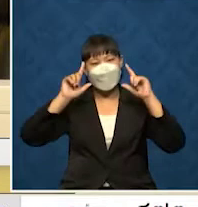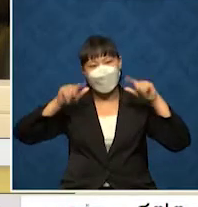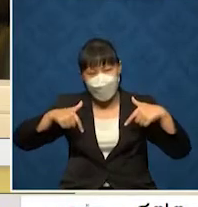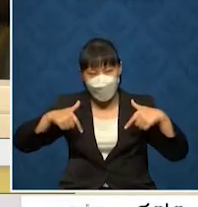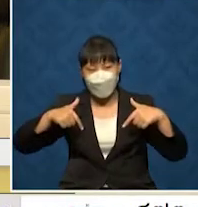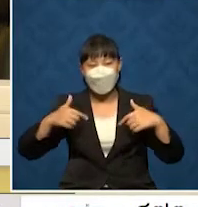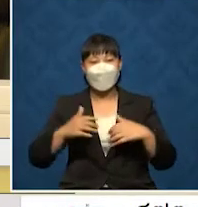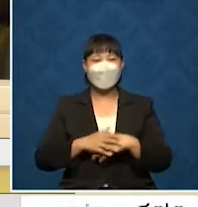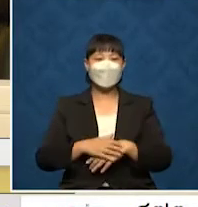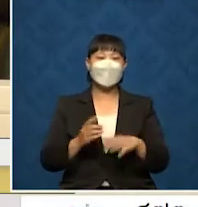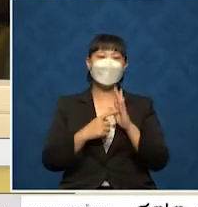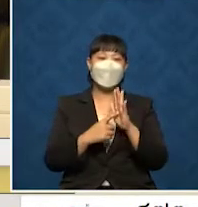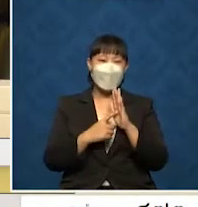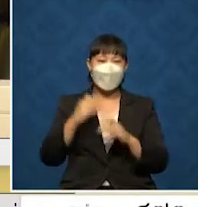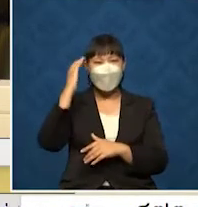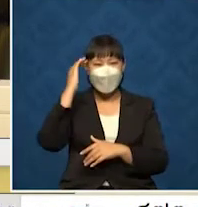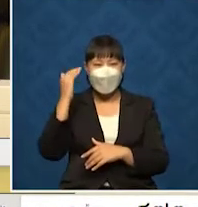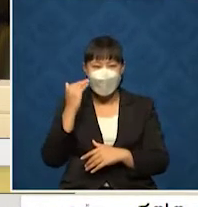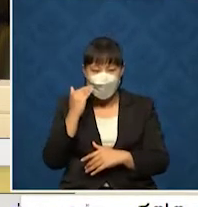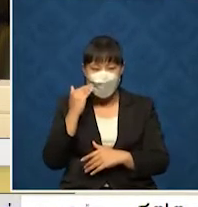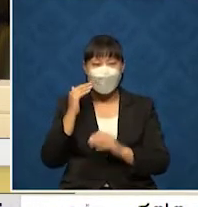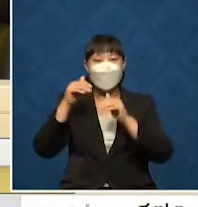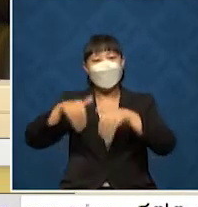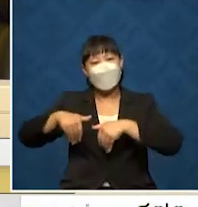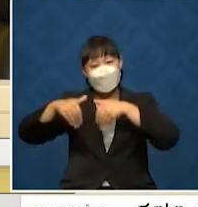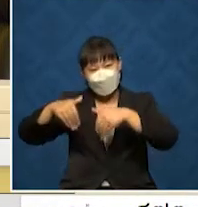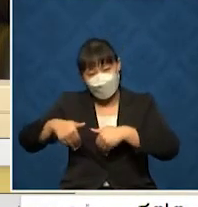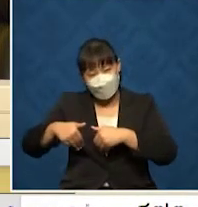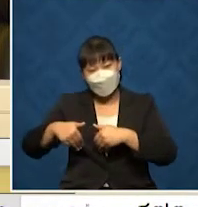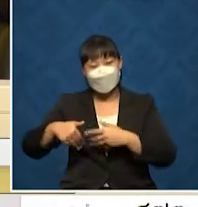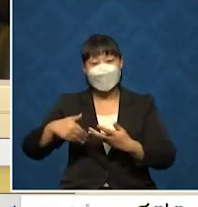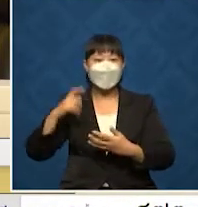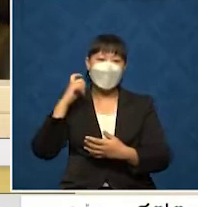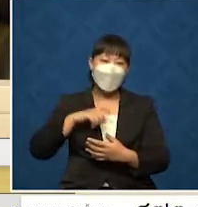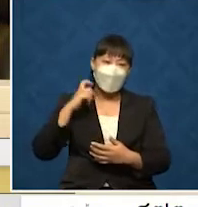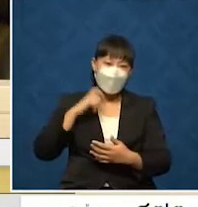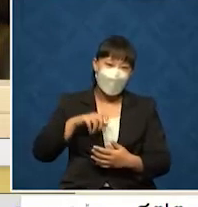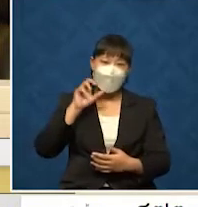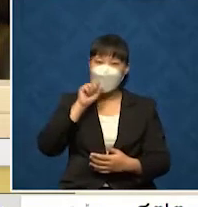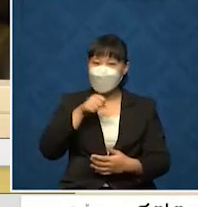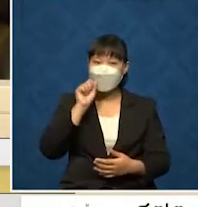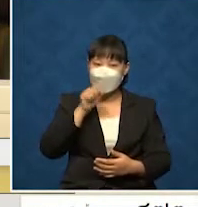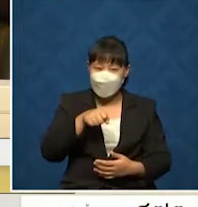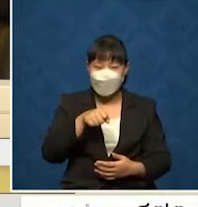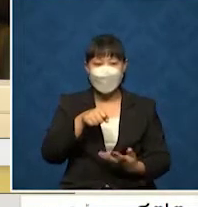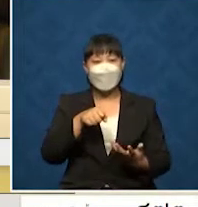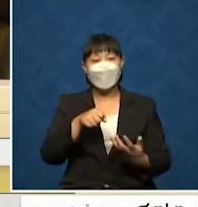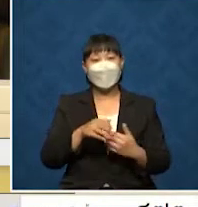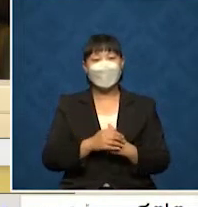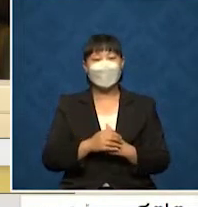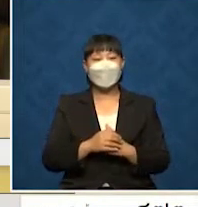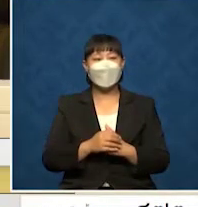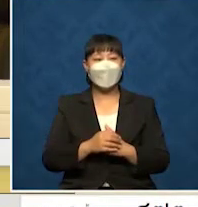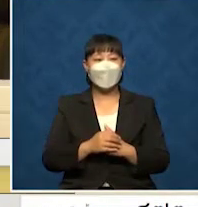ออย่างเกาหลีออสเตรเลียไต้หวันอิสราเอลญี่ปุ่นฮ่องกงนิวซี